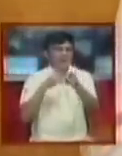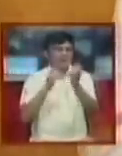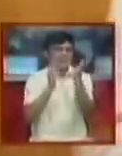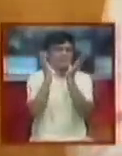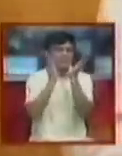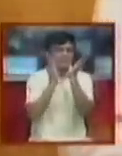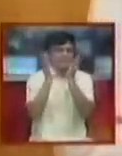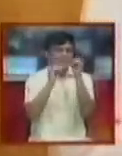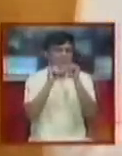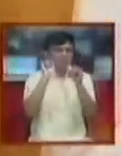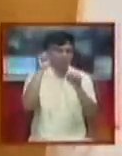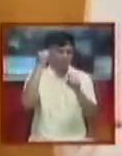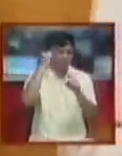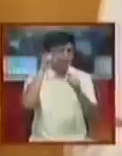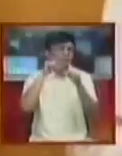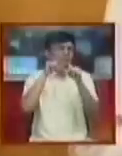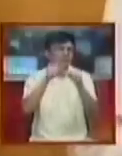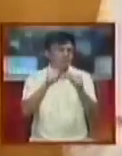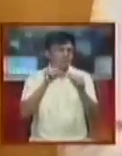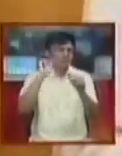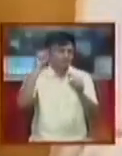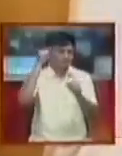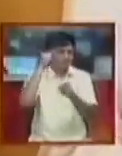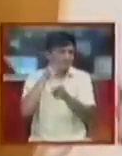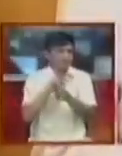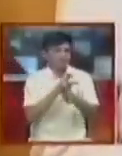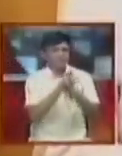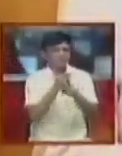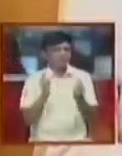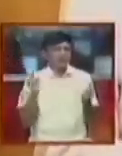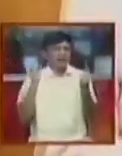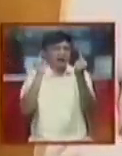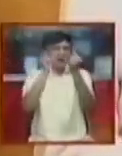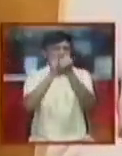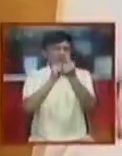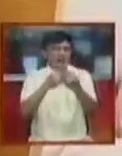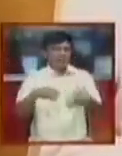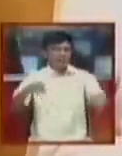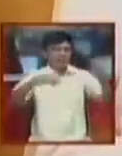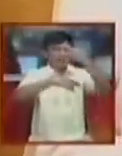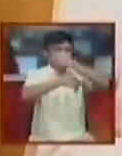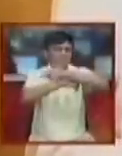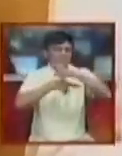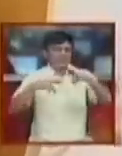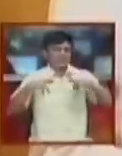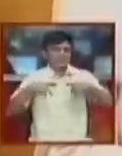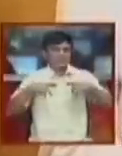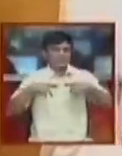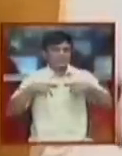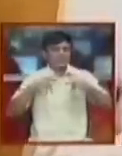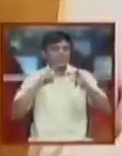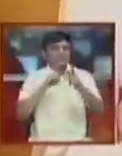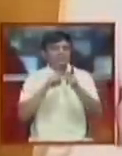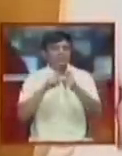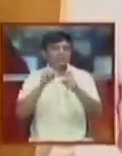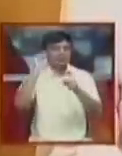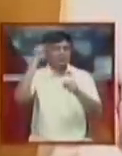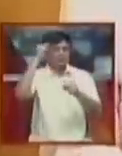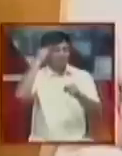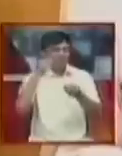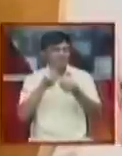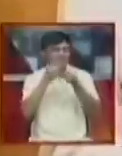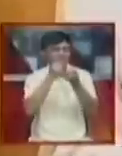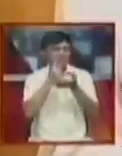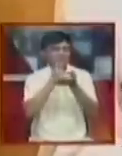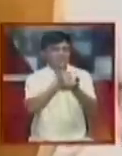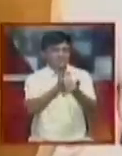gobyerno, tuloy pa rin ang pag-aaruga ng Estado hanggang sa kanyang pagre-retiro. Tatanawin ng pamahalaan ang kanyang abag bilang